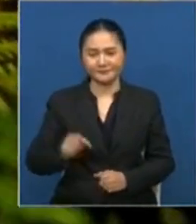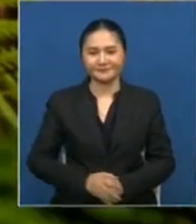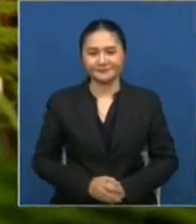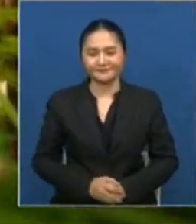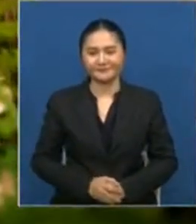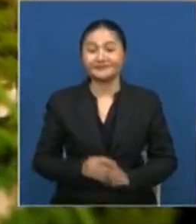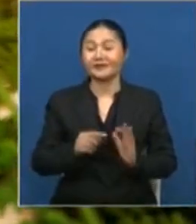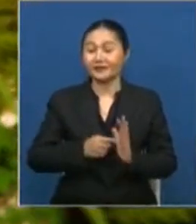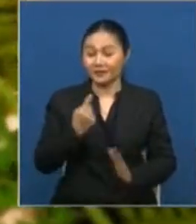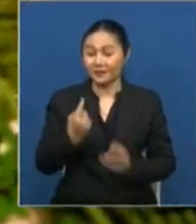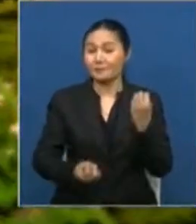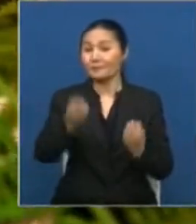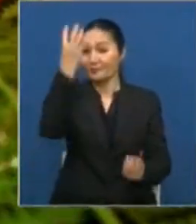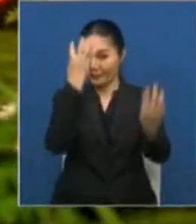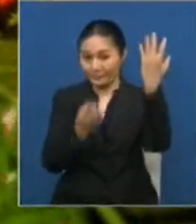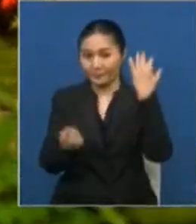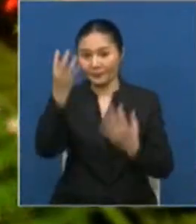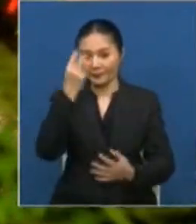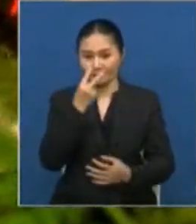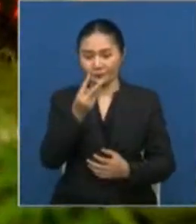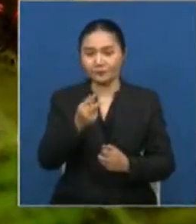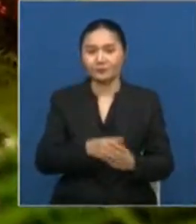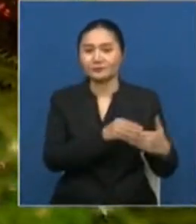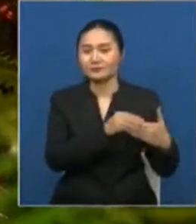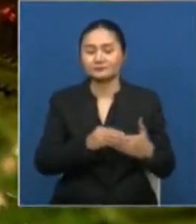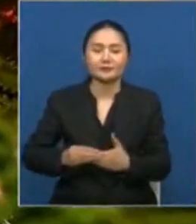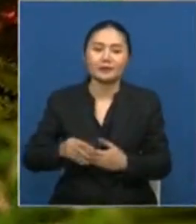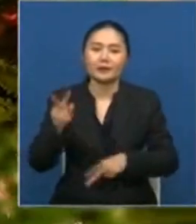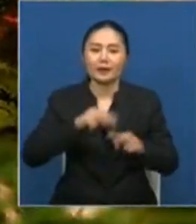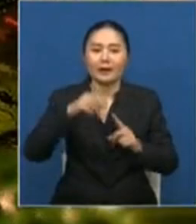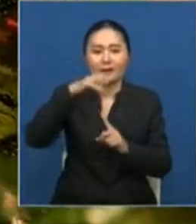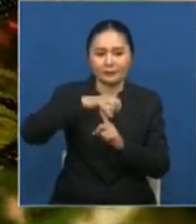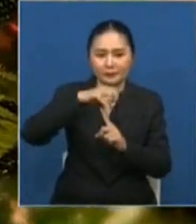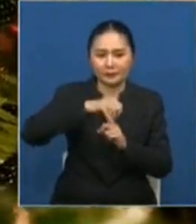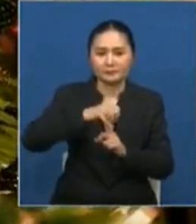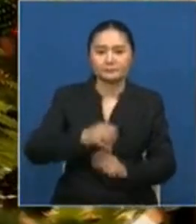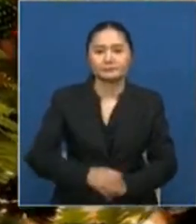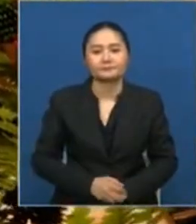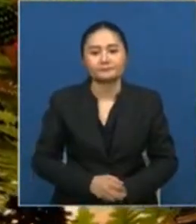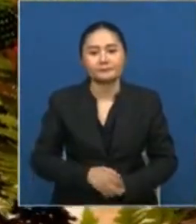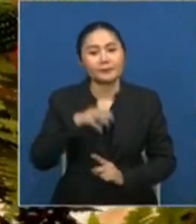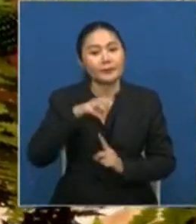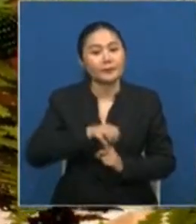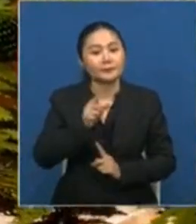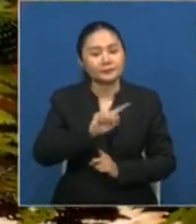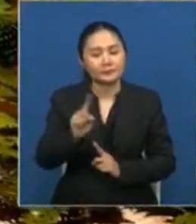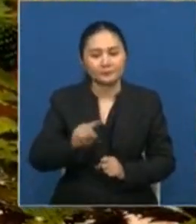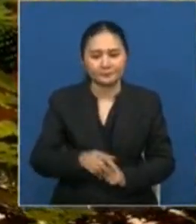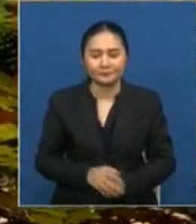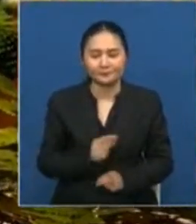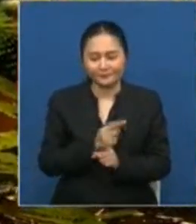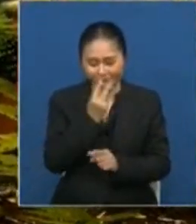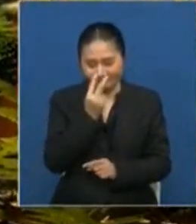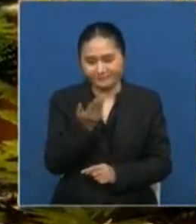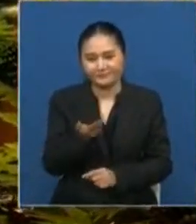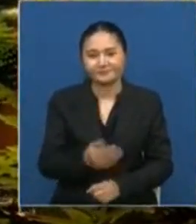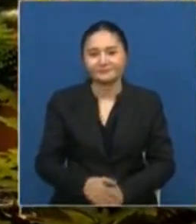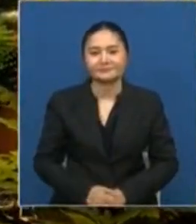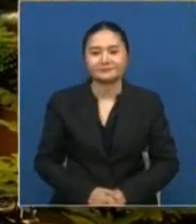าเริ่มเข้าป่ากันเลยแล้วกันค่ะเดี๋ยวจะพาไปหาเห็ดค่ะคุณผู้ชมแต่จะเป็นเห็ดอะไรตามแยมมาเลย